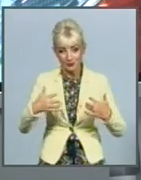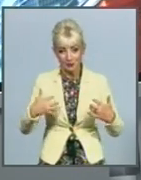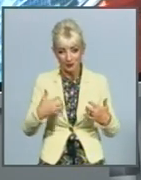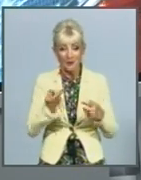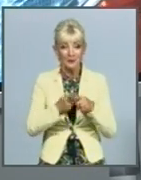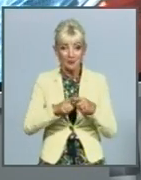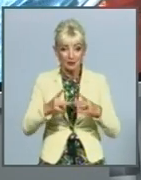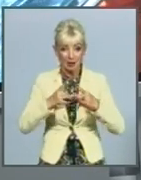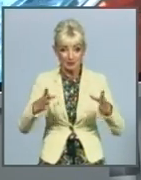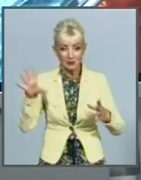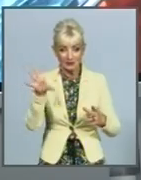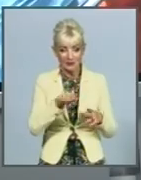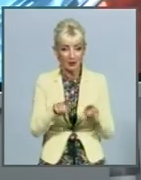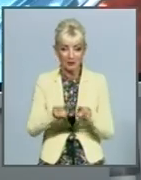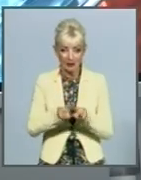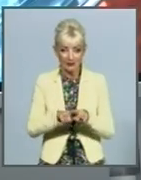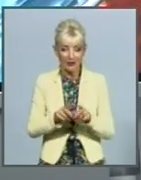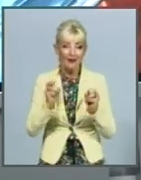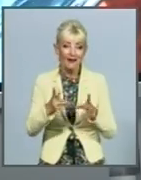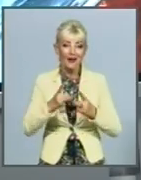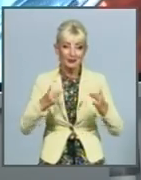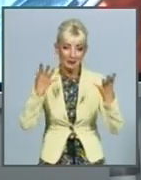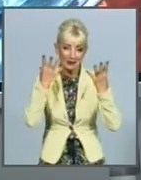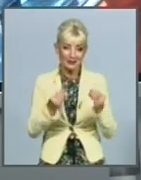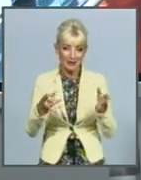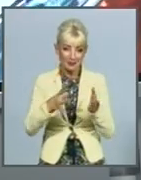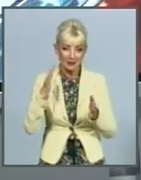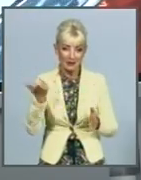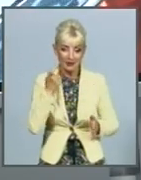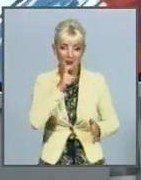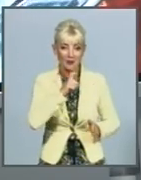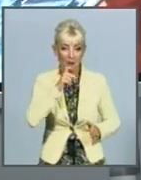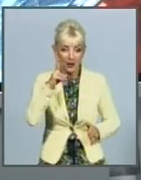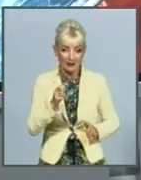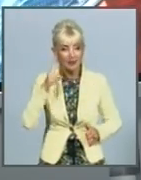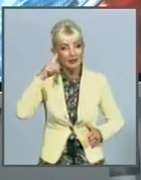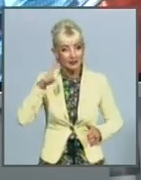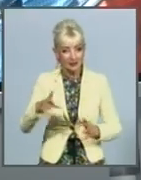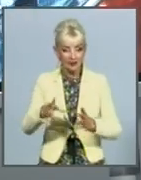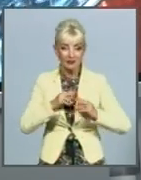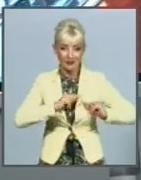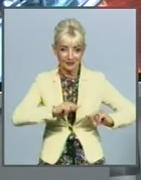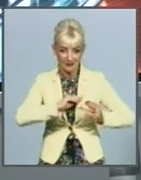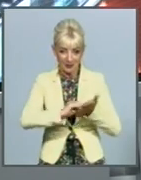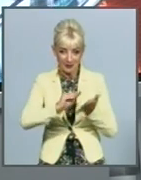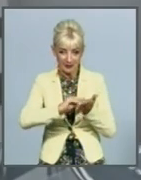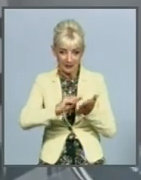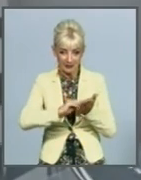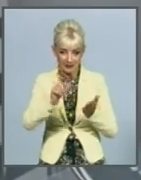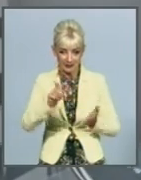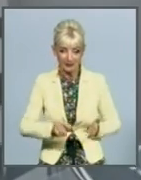Тож і святкують всі майже однаково. Як відзначають день кавуна у Харківському зоопарку, знають наші кореспонденти.